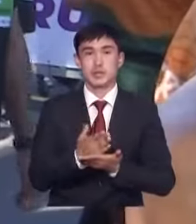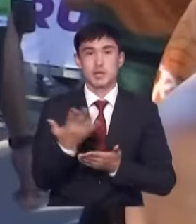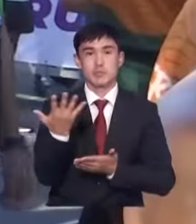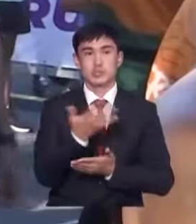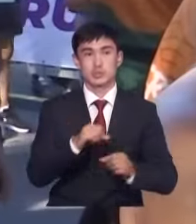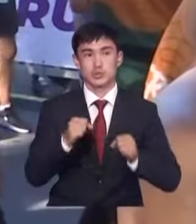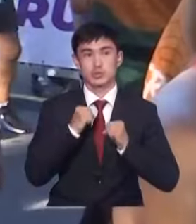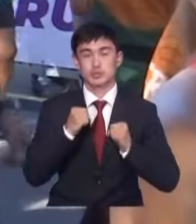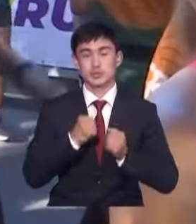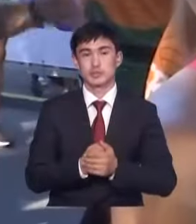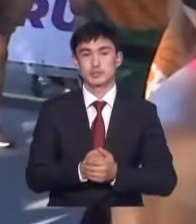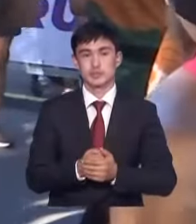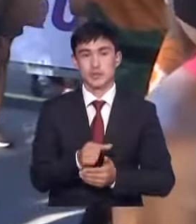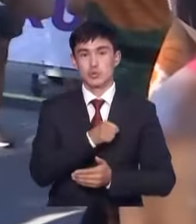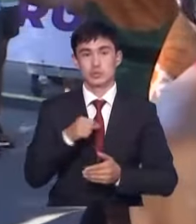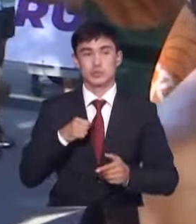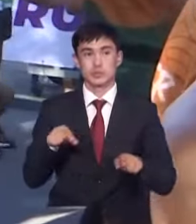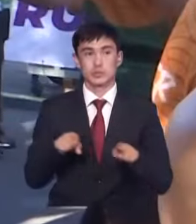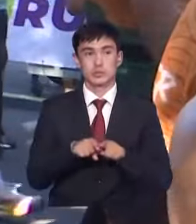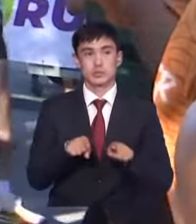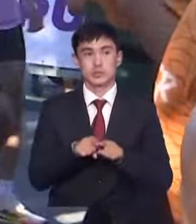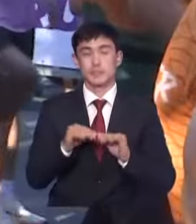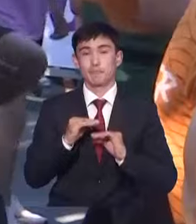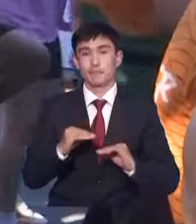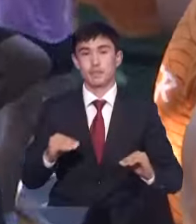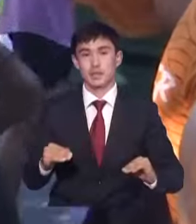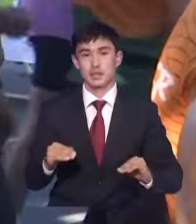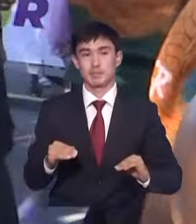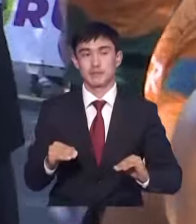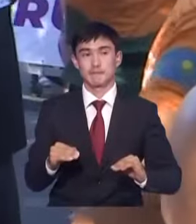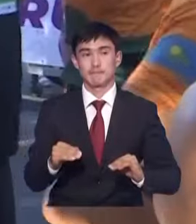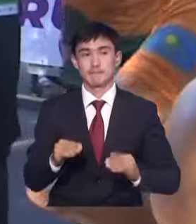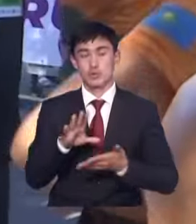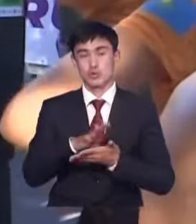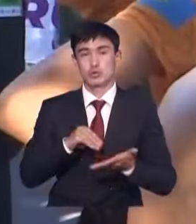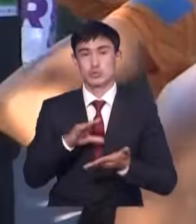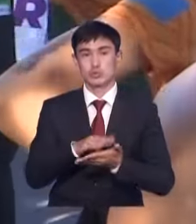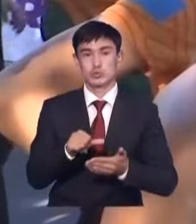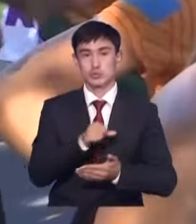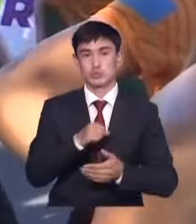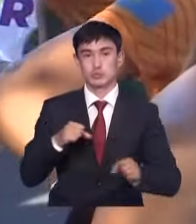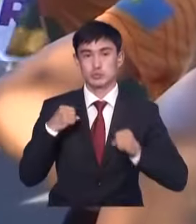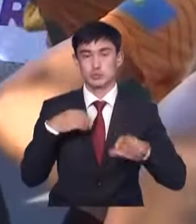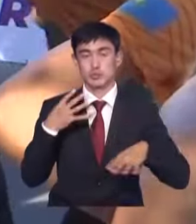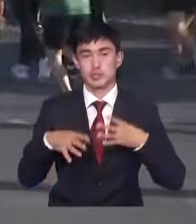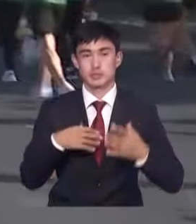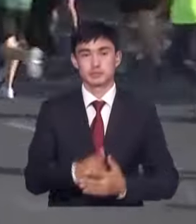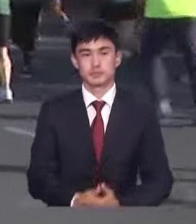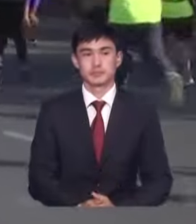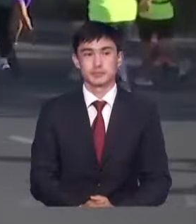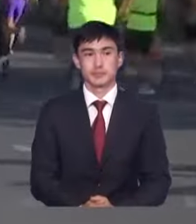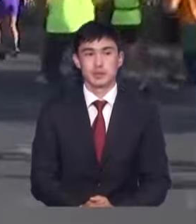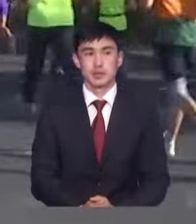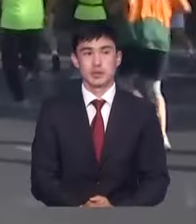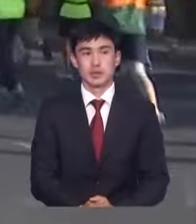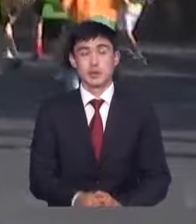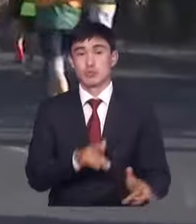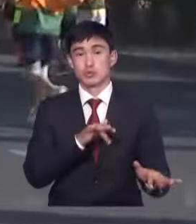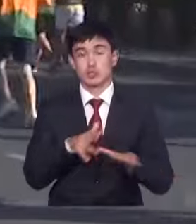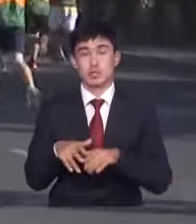бәрі спортшы. Енді өзім де осы балаларымға үлгі болу үшін өзім де спортпен айналысып жүргенмін. Бұқаралық